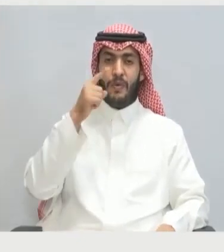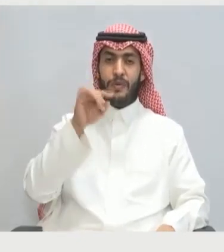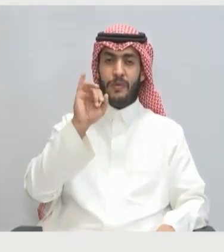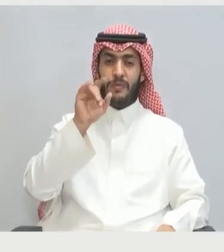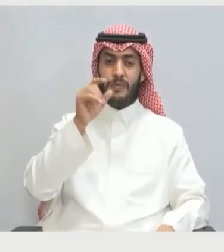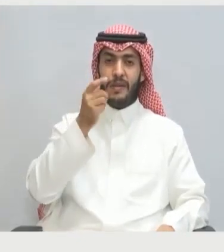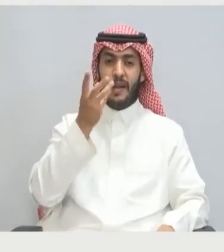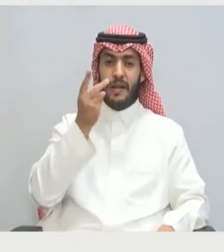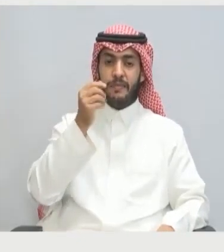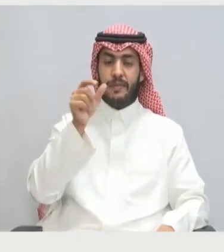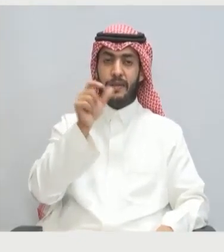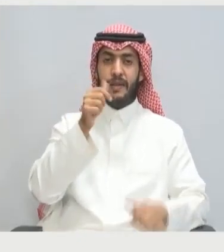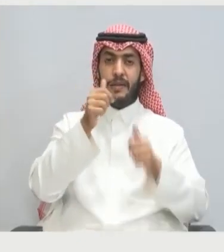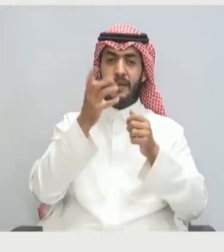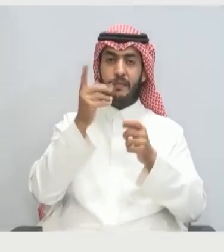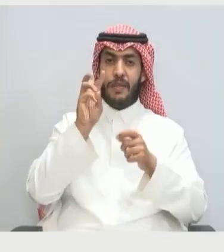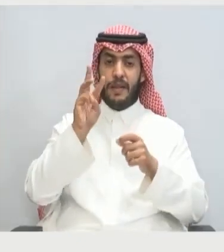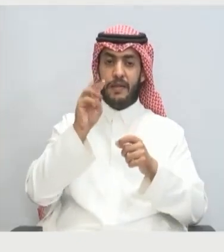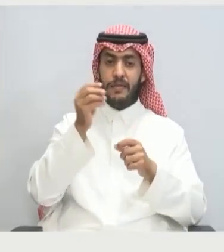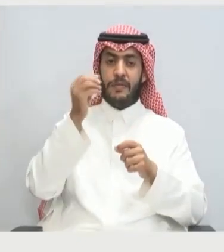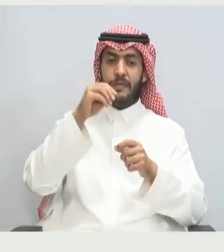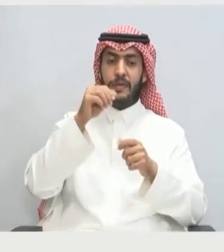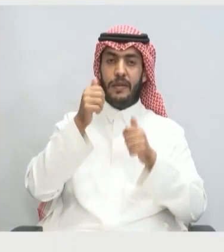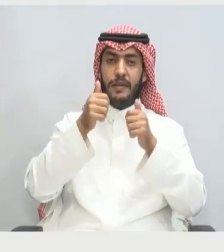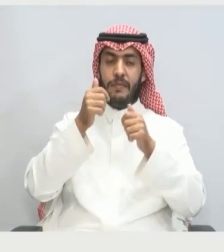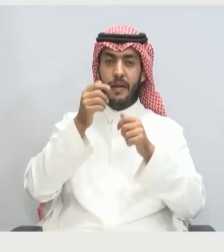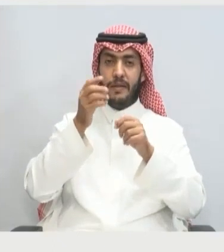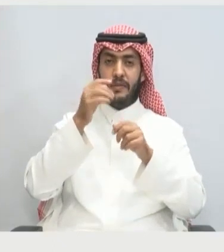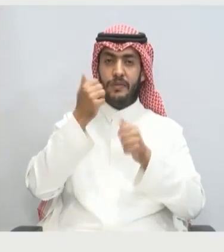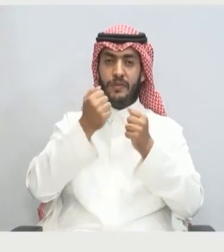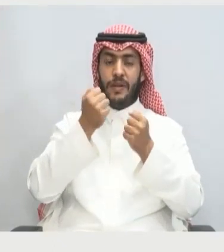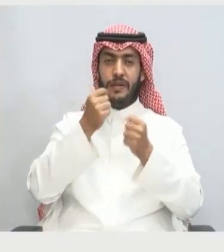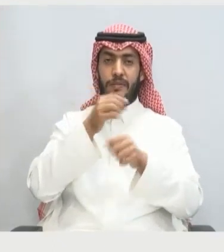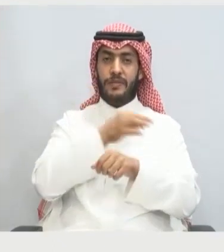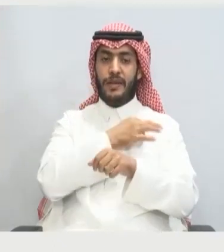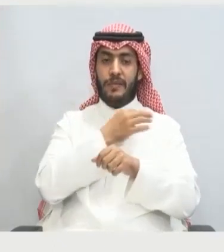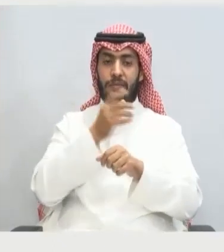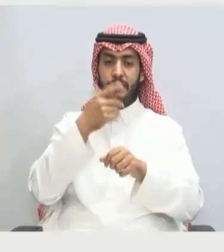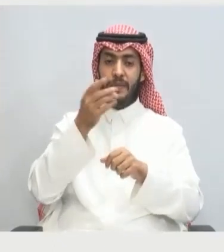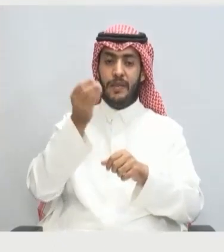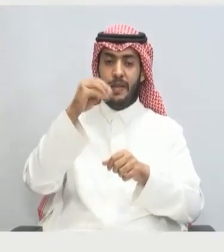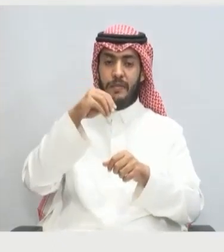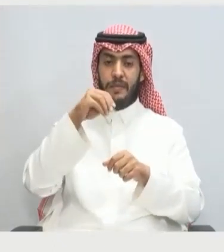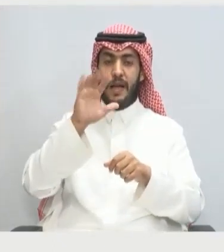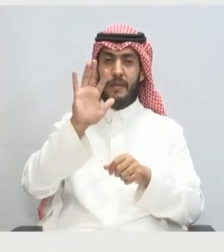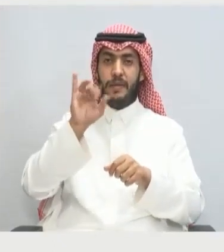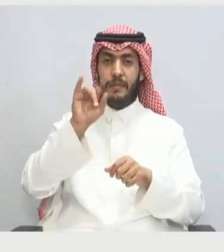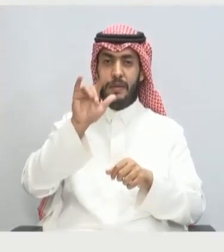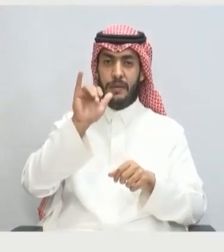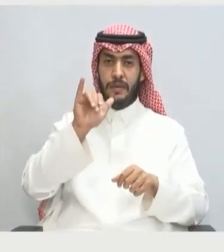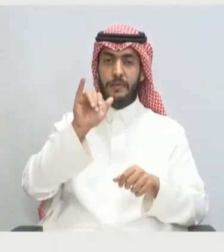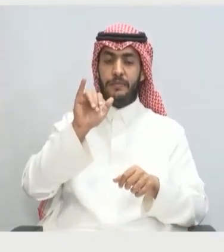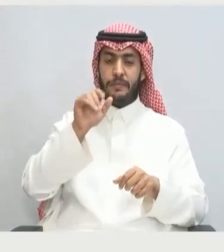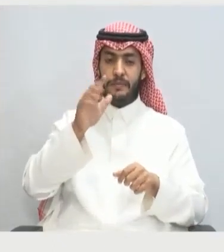مولار في انبوب الاختبار رقم ثلاثه ونضعها في الاختبار انبوب الاختبار رقم 4 ثم بعد ذلك نضيف لها كذلك خمس ملي من